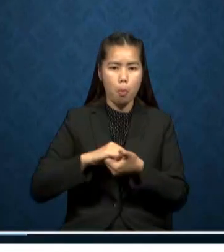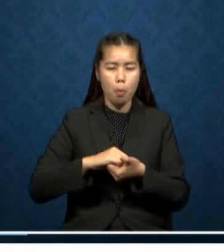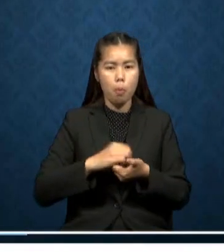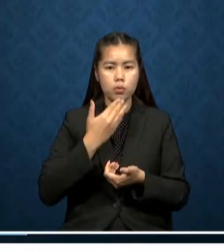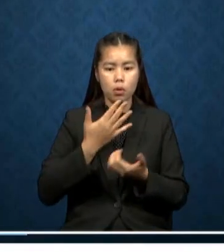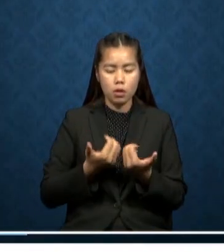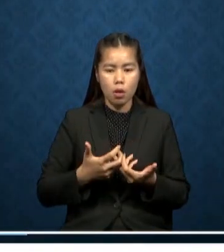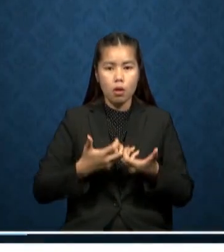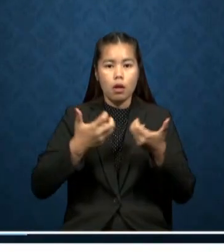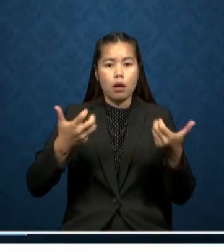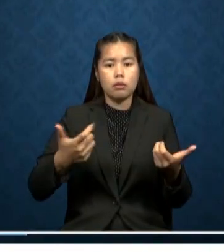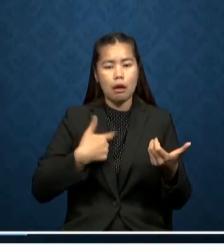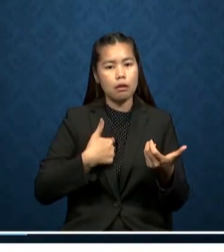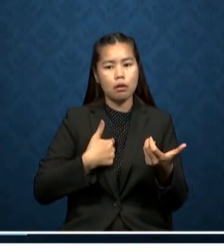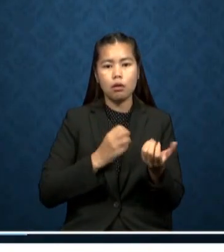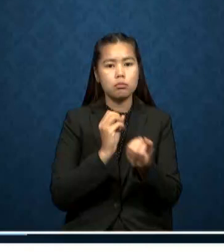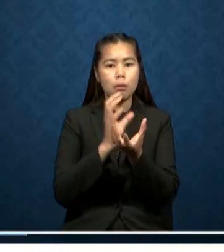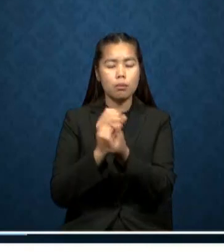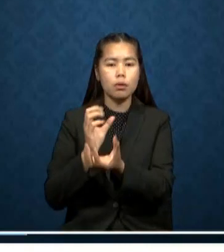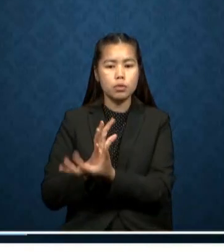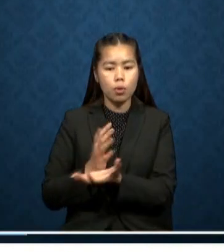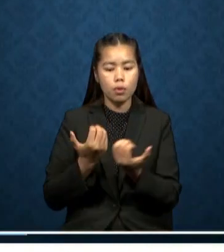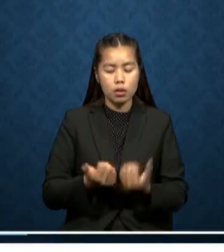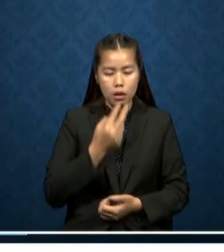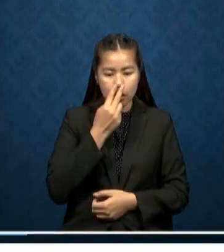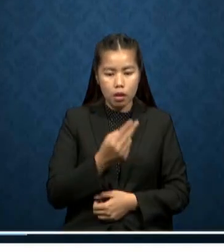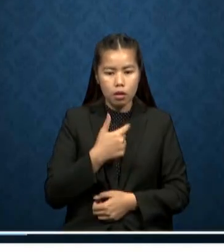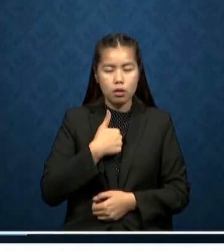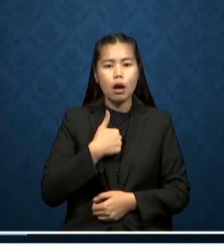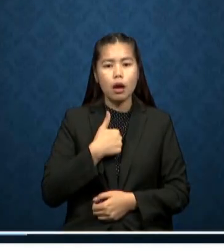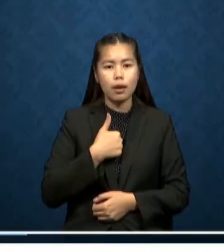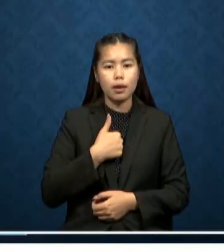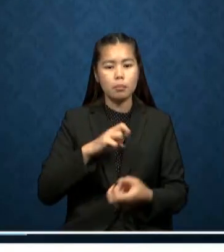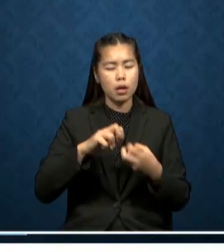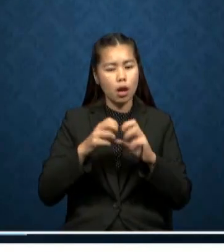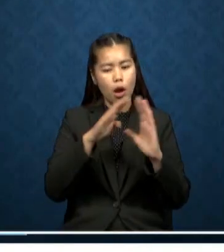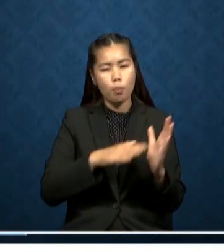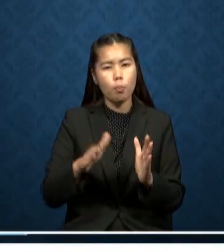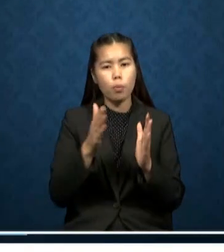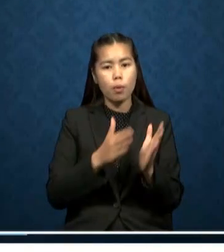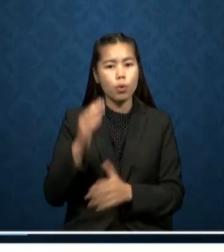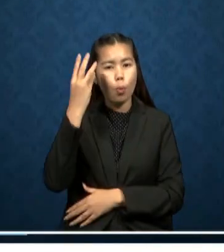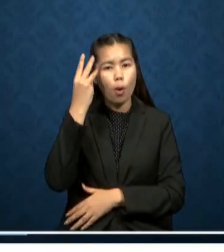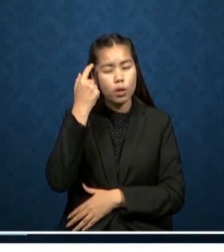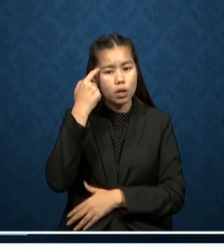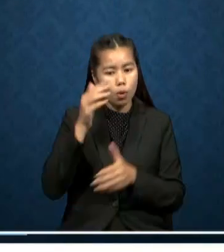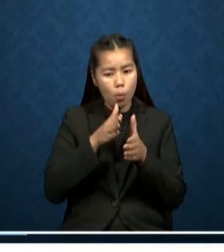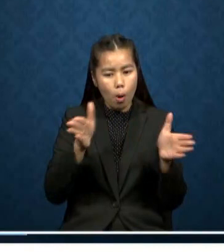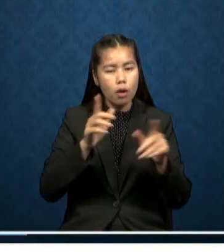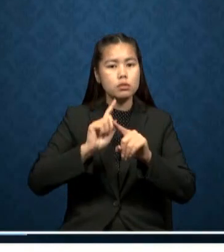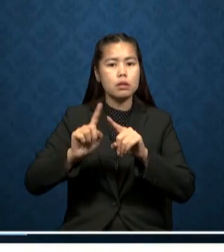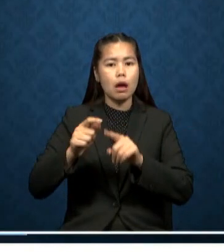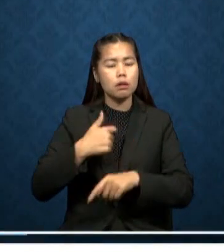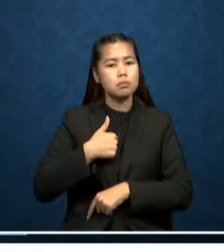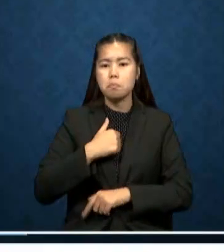กระจัดกระจายออกไปเหลือแต่สภาพของการไม่รู้ภูมิชาติขาดกระบวนการคิดรอบคอบรอบด้านและขาดจิตวิญญาณ